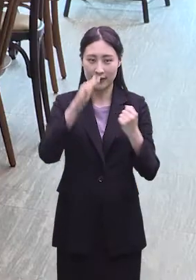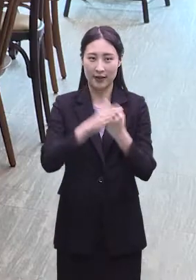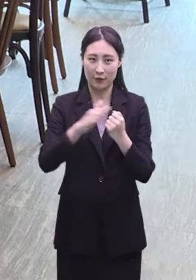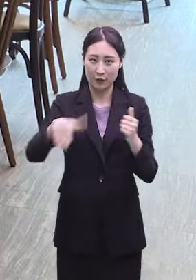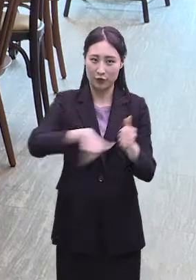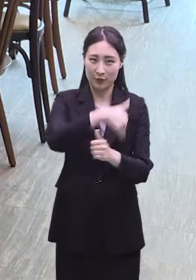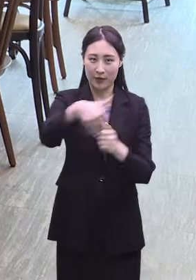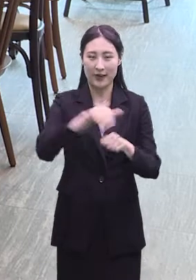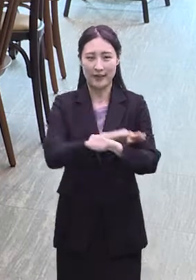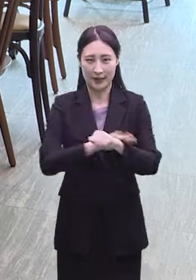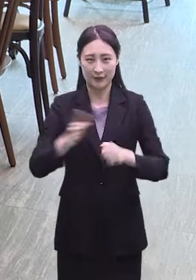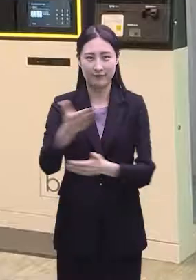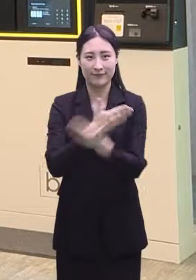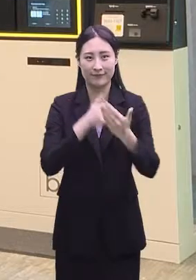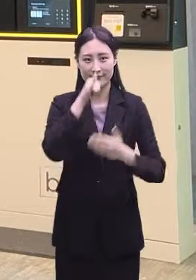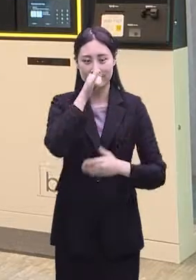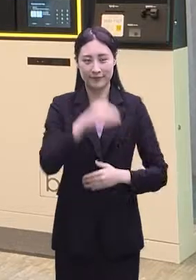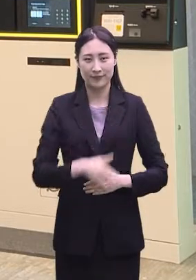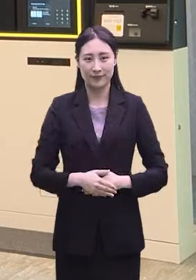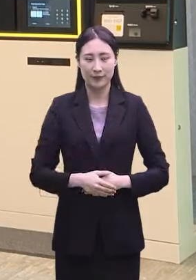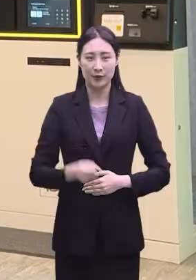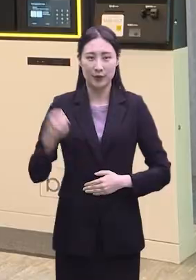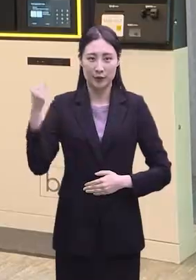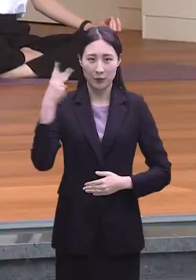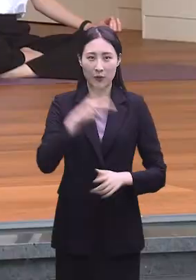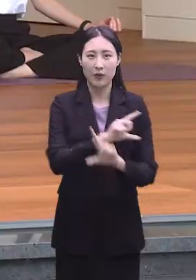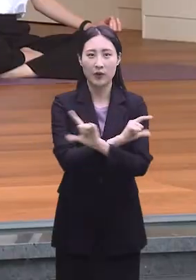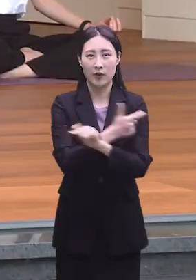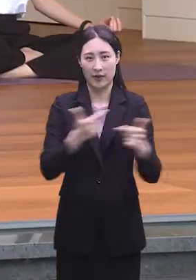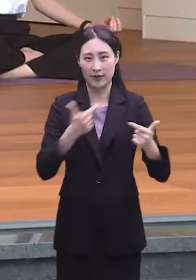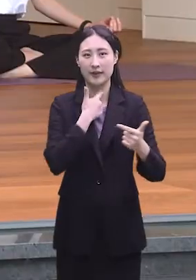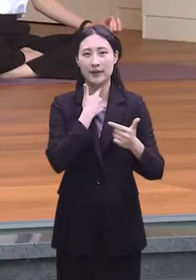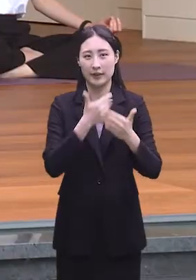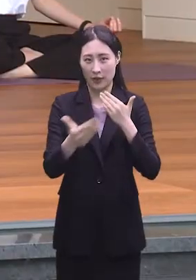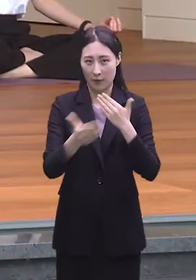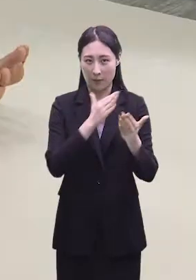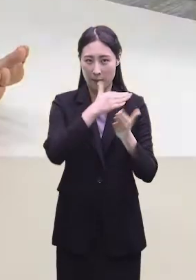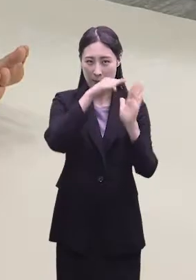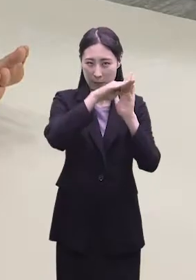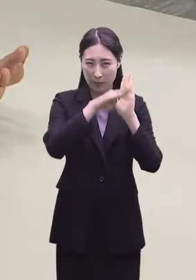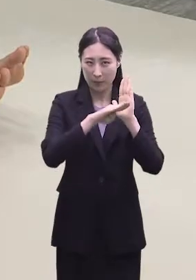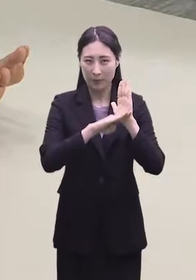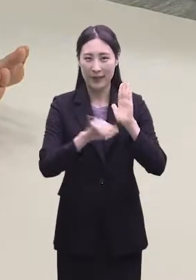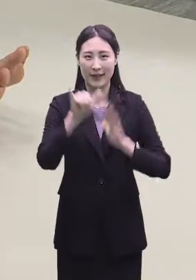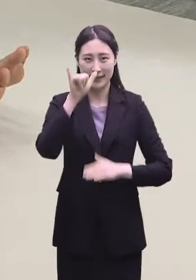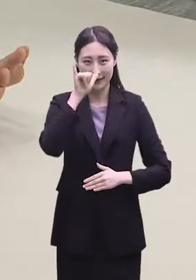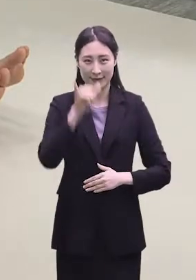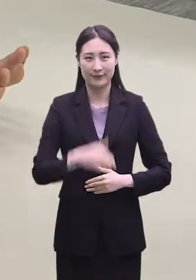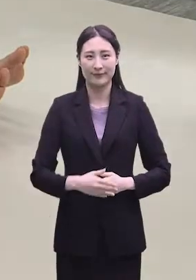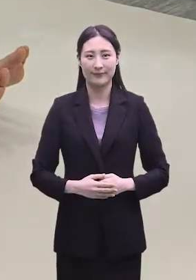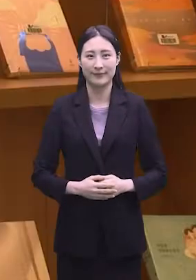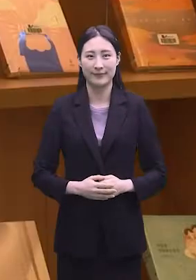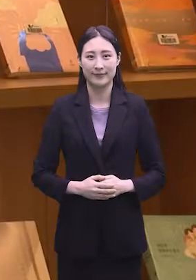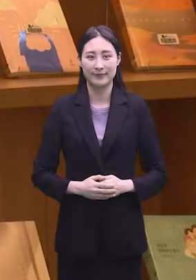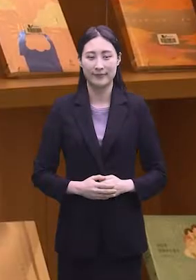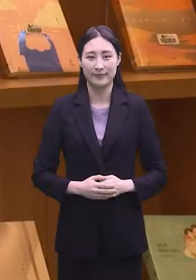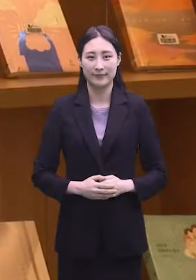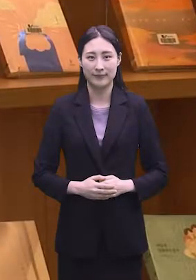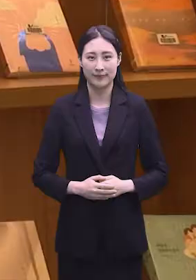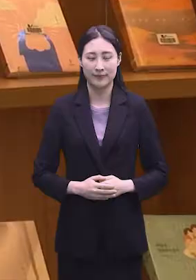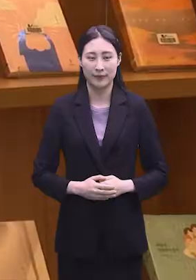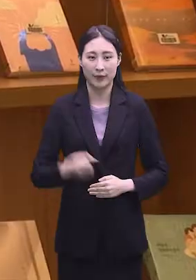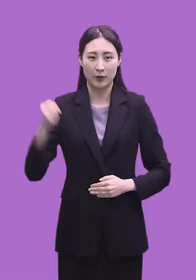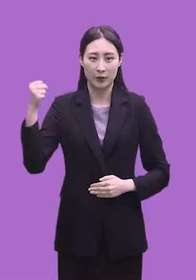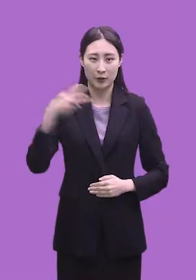잡아 주변의 자연 경관과 잘 어우러지고요. 명상 체험부터 스마트 헬스케어, 전문 분야 서적도 만나볼